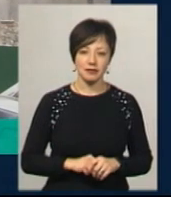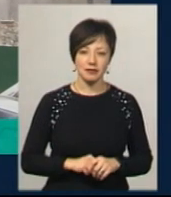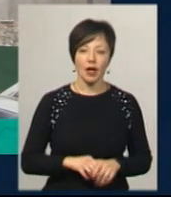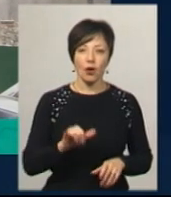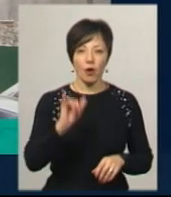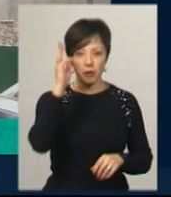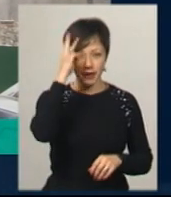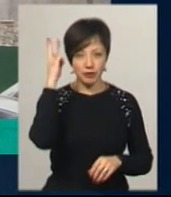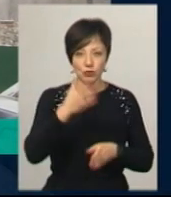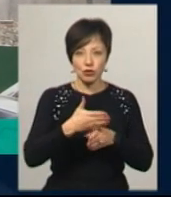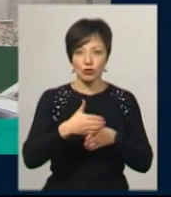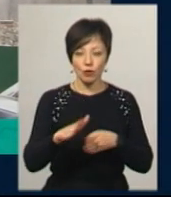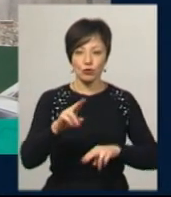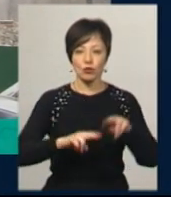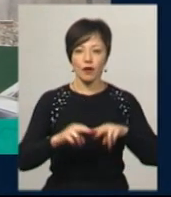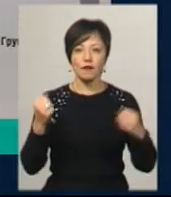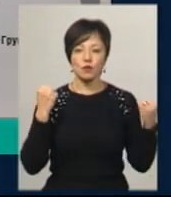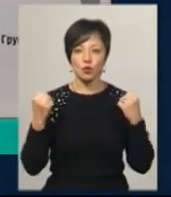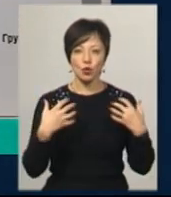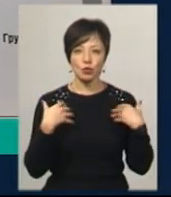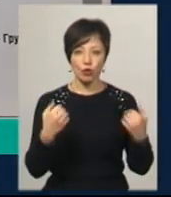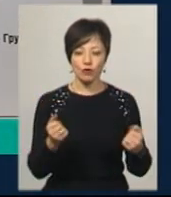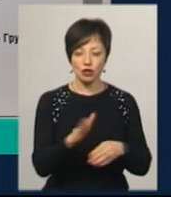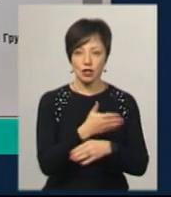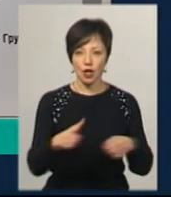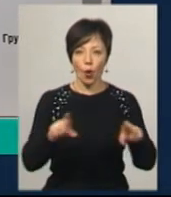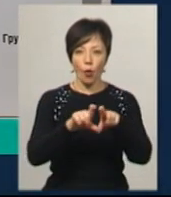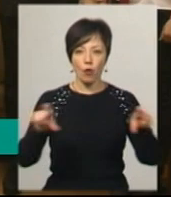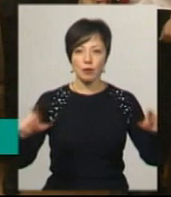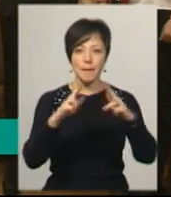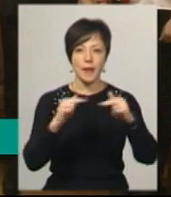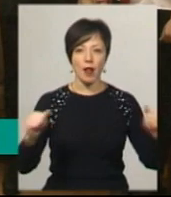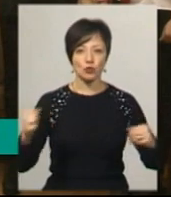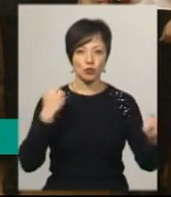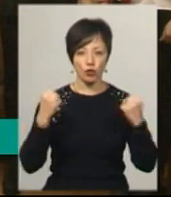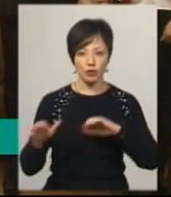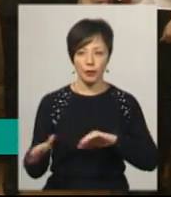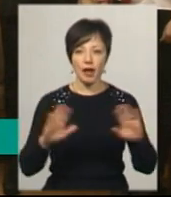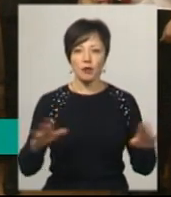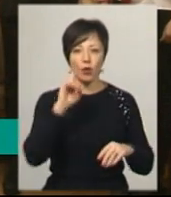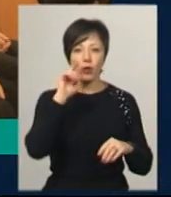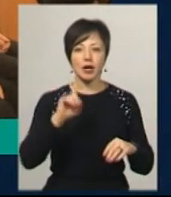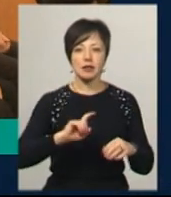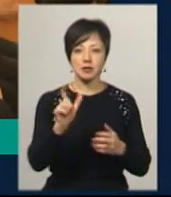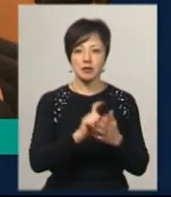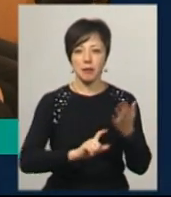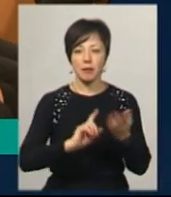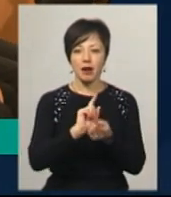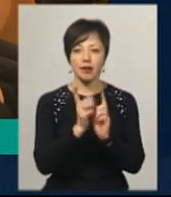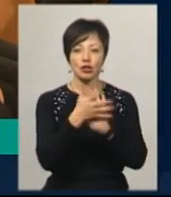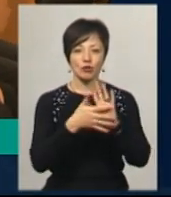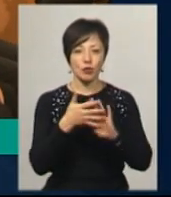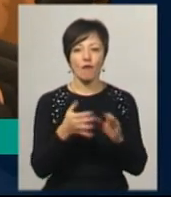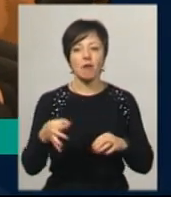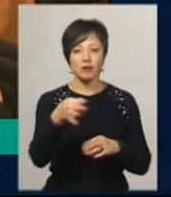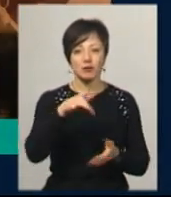У Хмельницькому частково збудували фізкультурно-оздоровчу частину корпусу Палацу спорту. Співали українські пісні та перекладали їх на жестову мову.